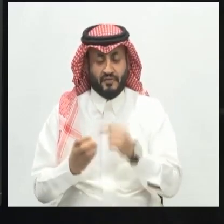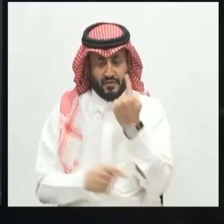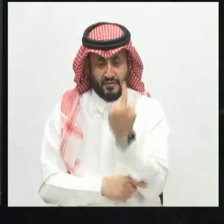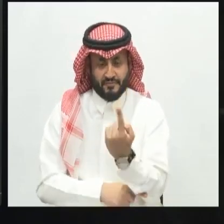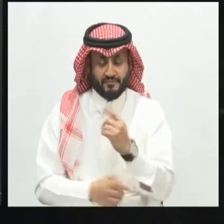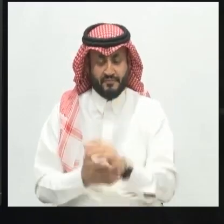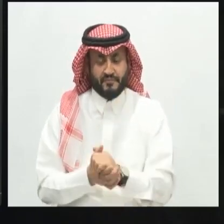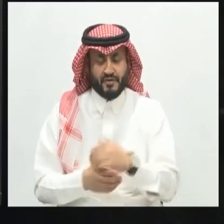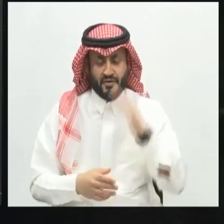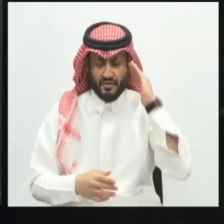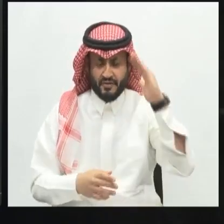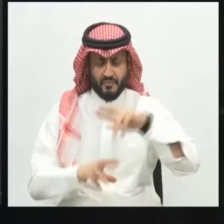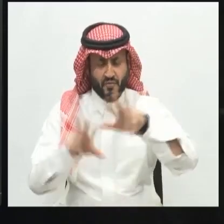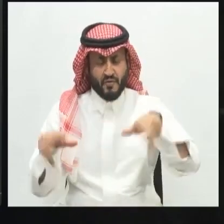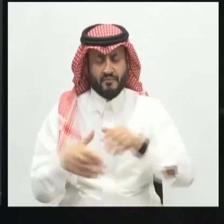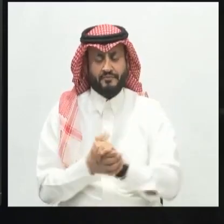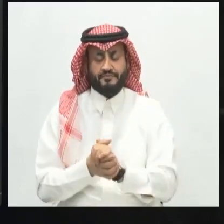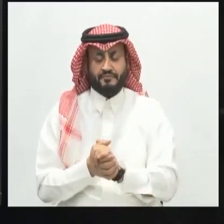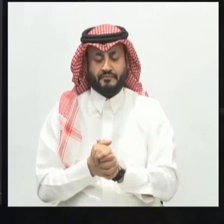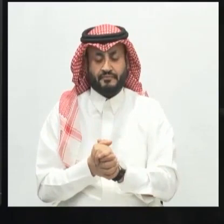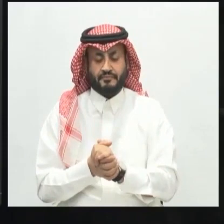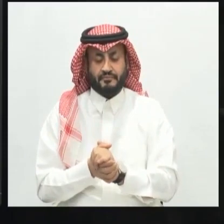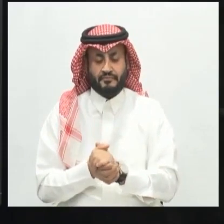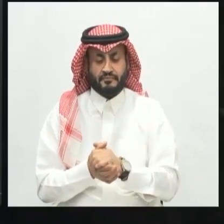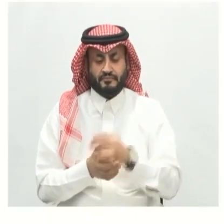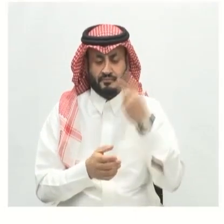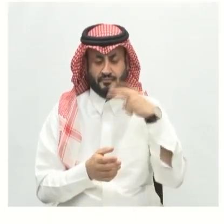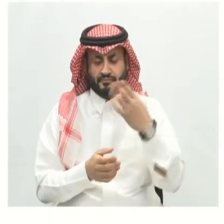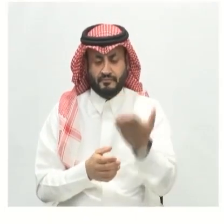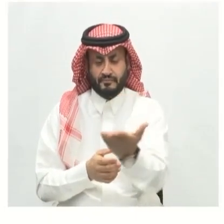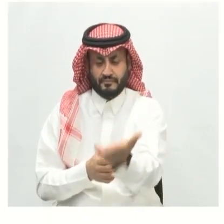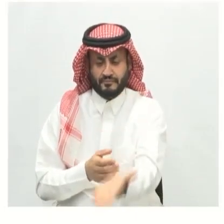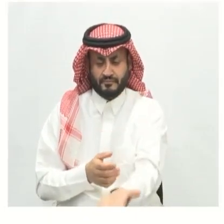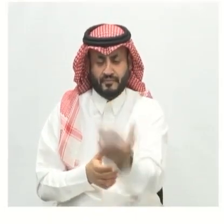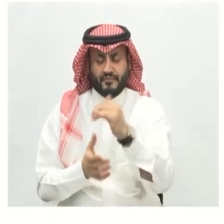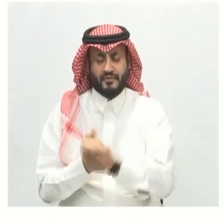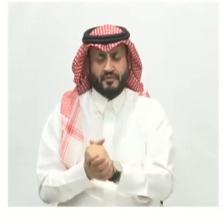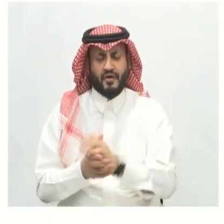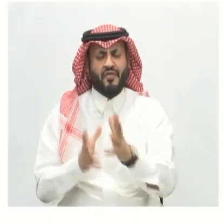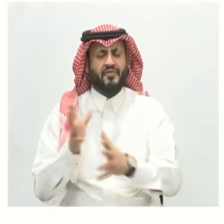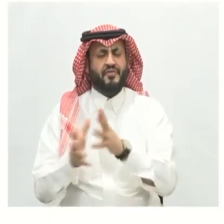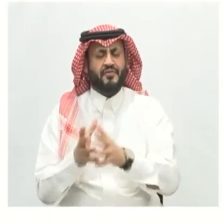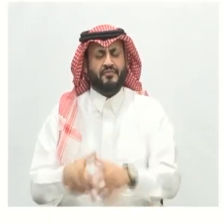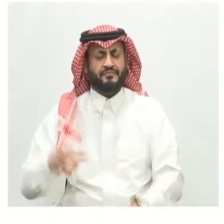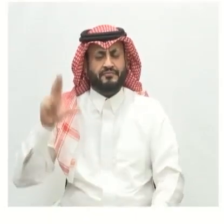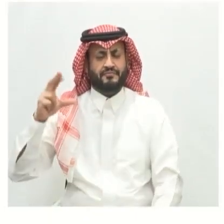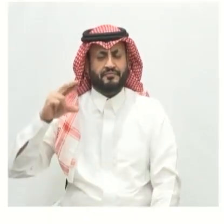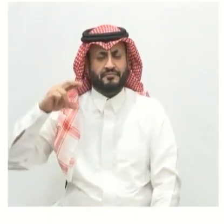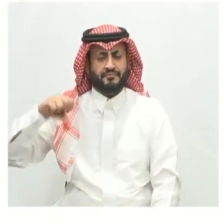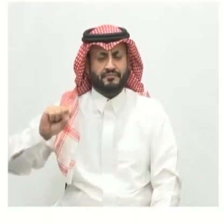وافشاء السلام بارك الله فيكم نشاهدها سويا من مظاهر الذوق العام في الحياه